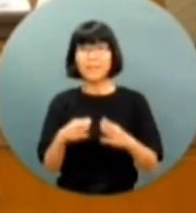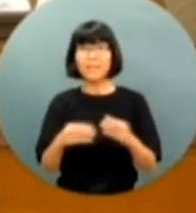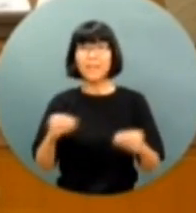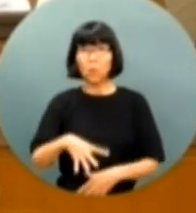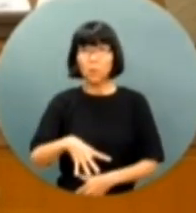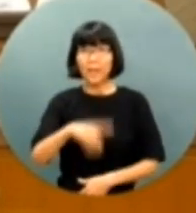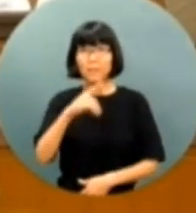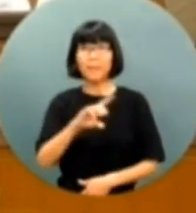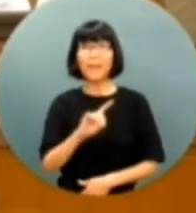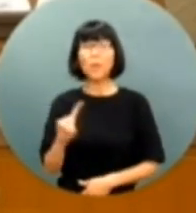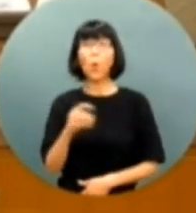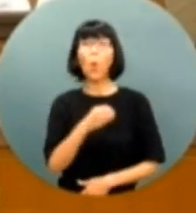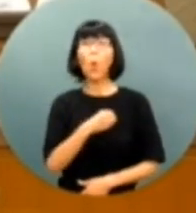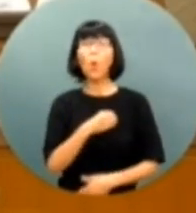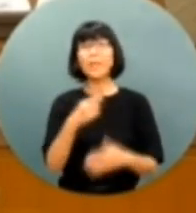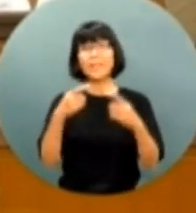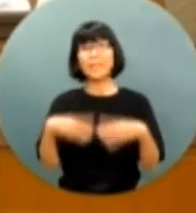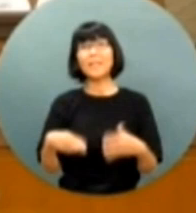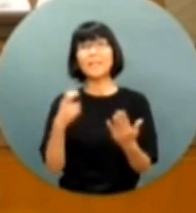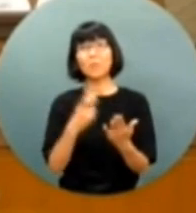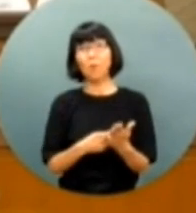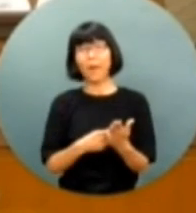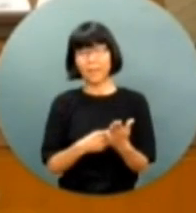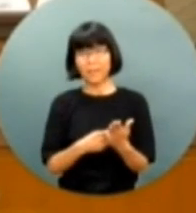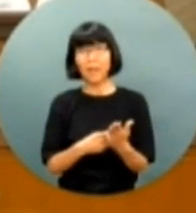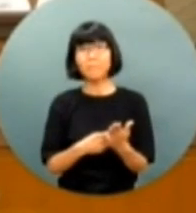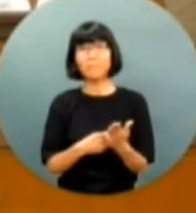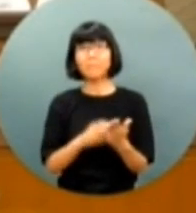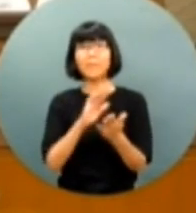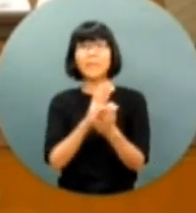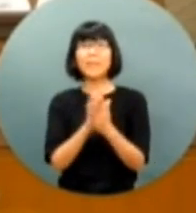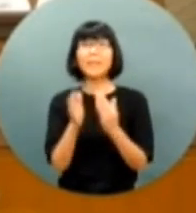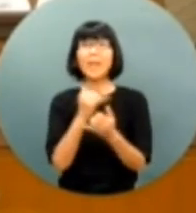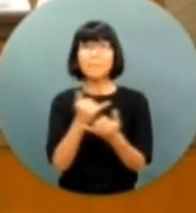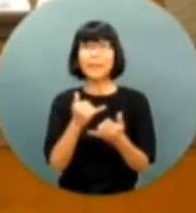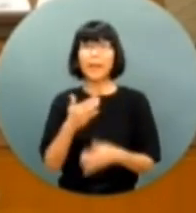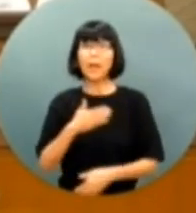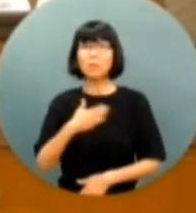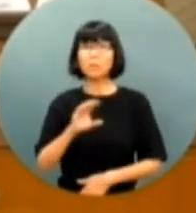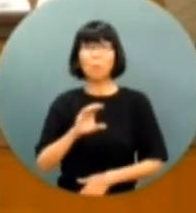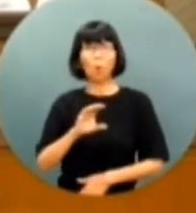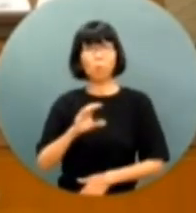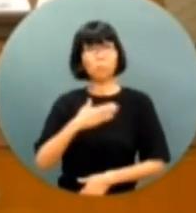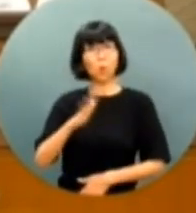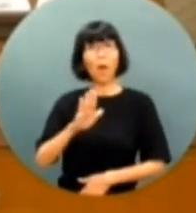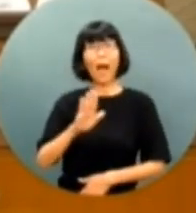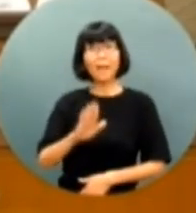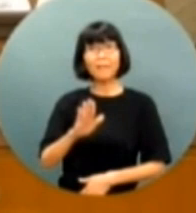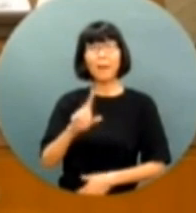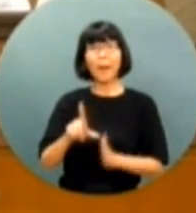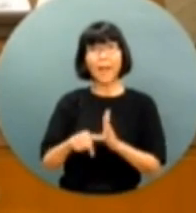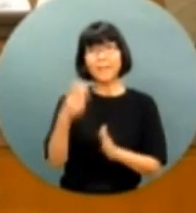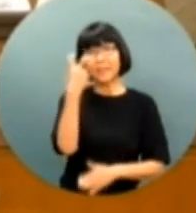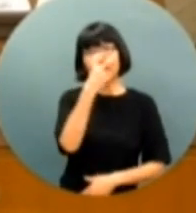であります。条例の基本施策のうち、県民等から苦情等の申し出を審査する、鳥取県男